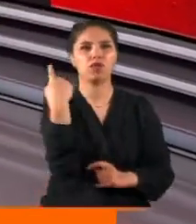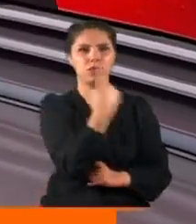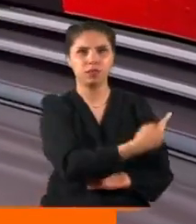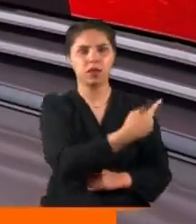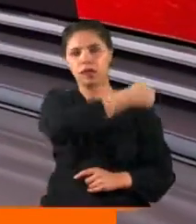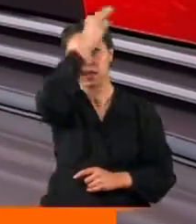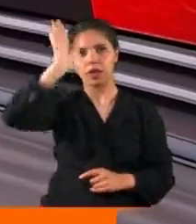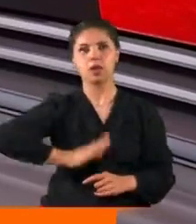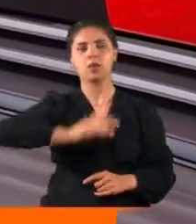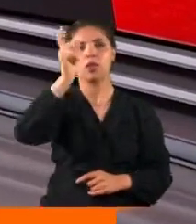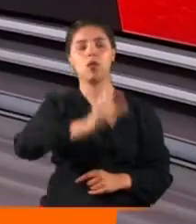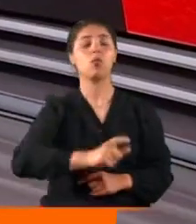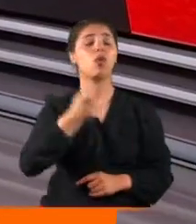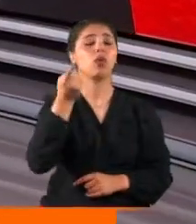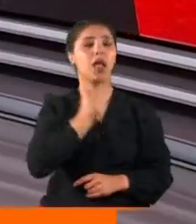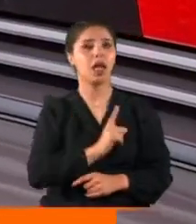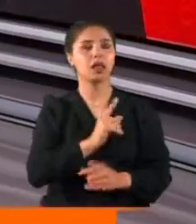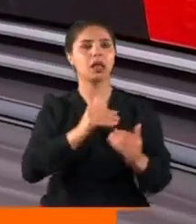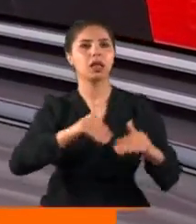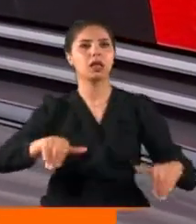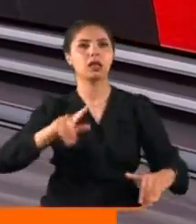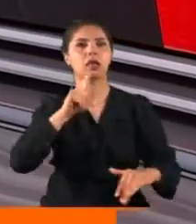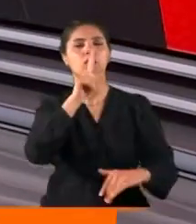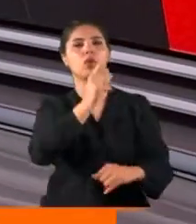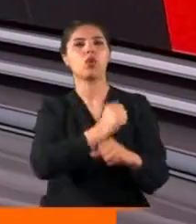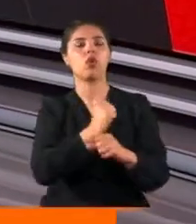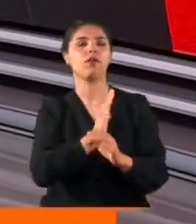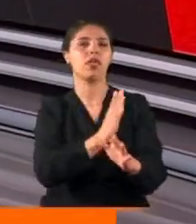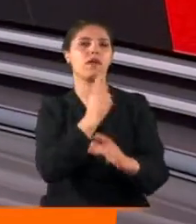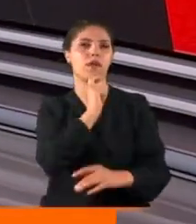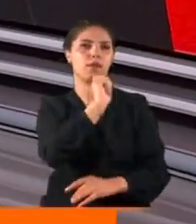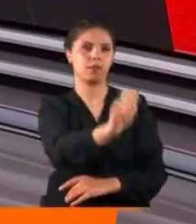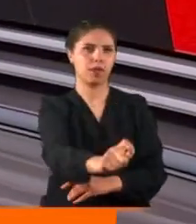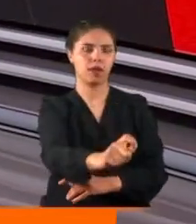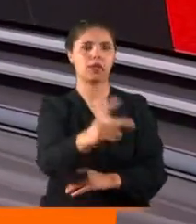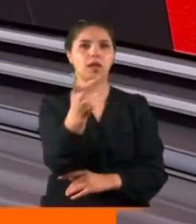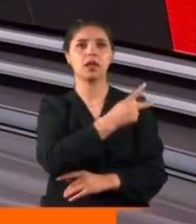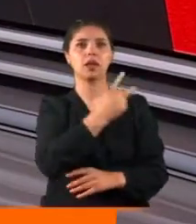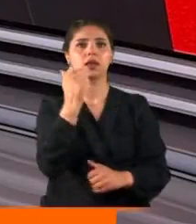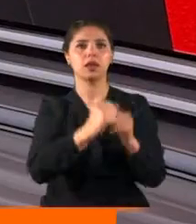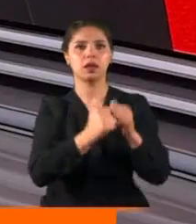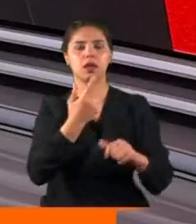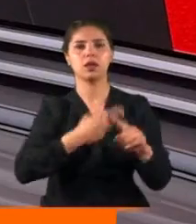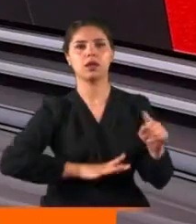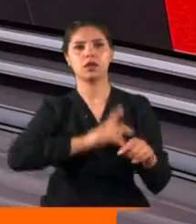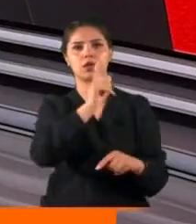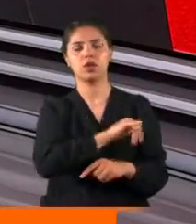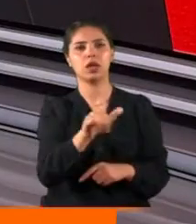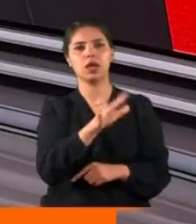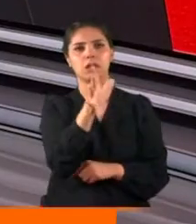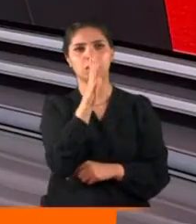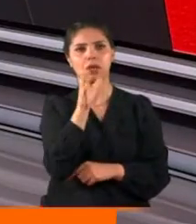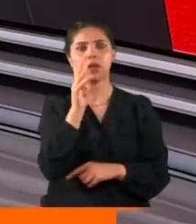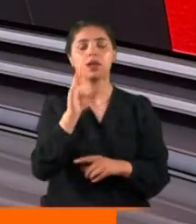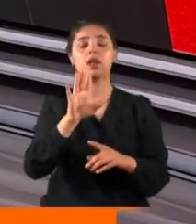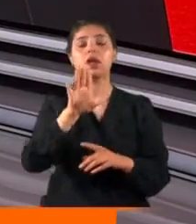İmamoğlu'nun adaylık hayalinin önünü kapatan bir tavırla cevap vermişti. Görevinde kal demişti. İkili arasındaki kavgaya Kılıçdaroğlu'na yakınlığıyla bilinen